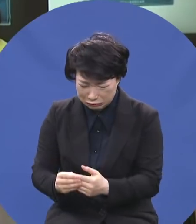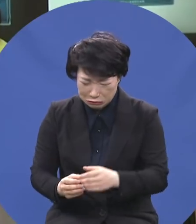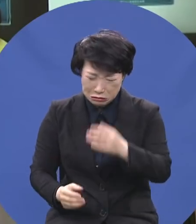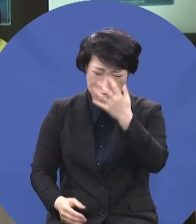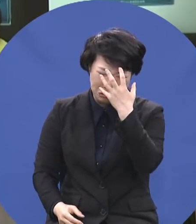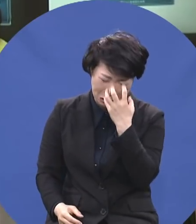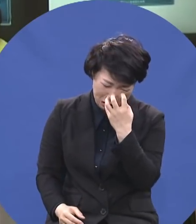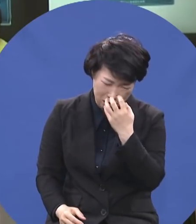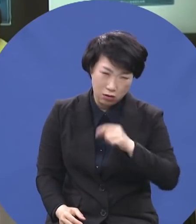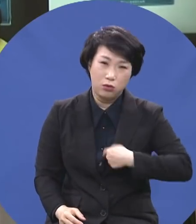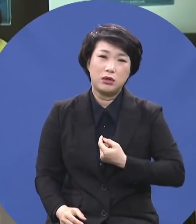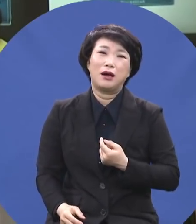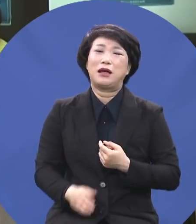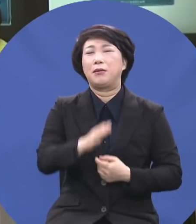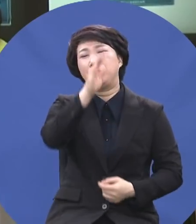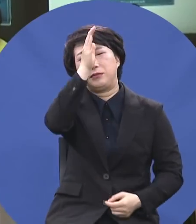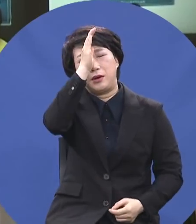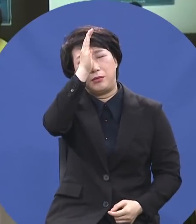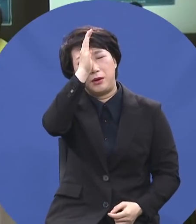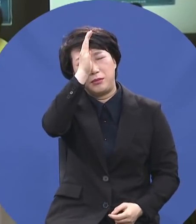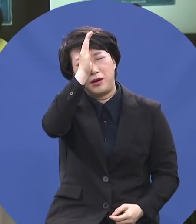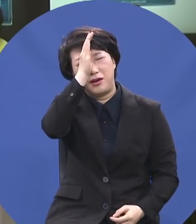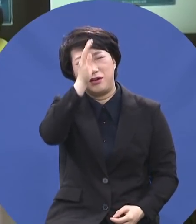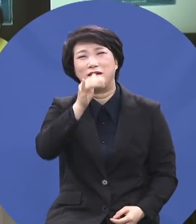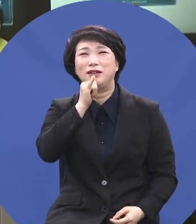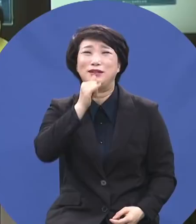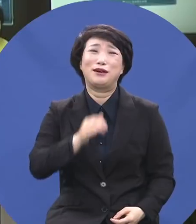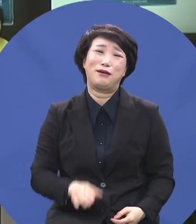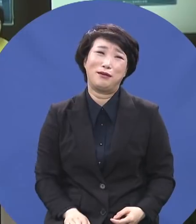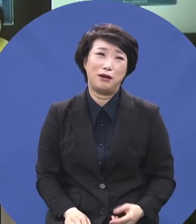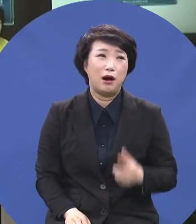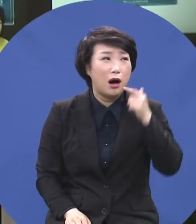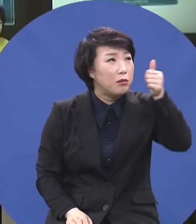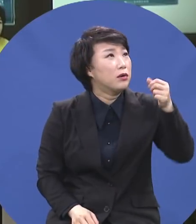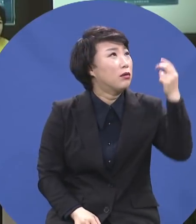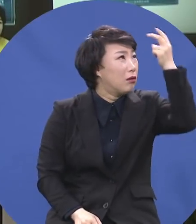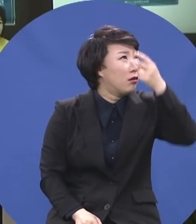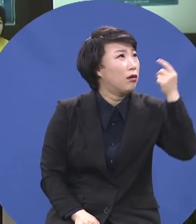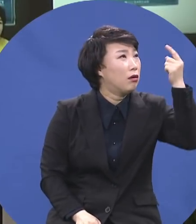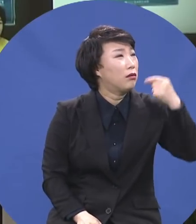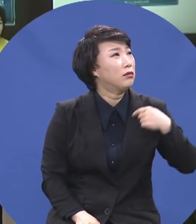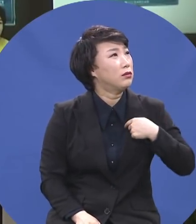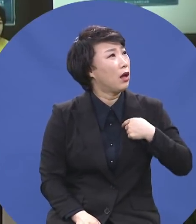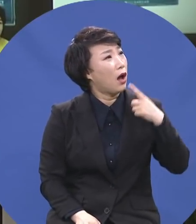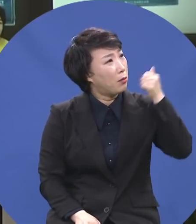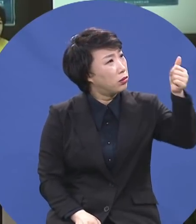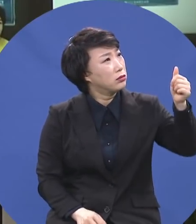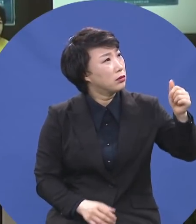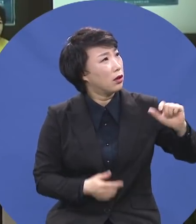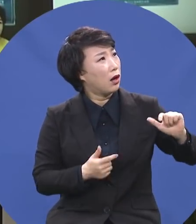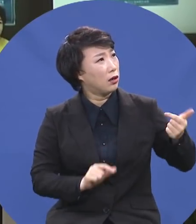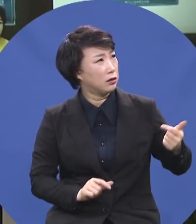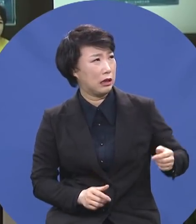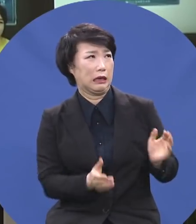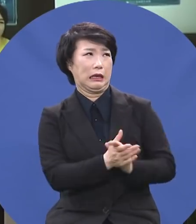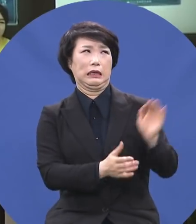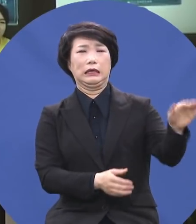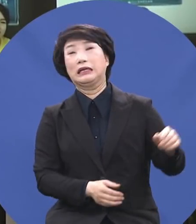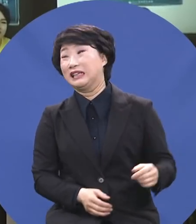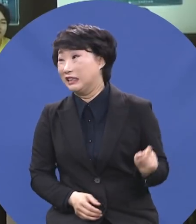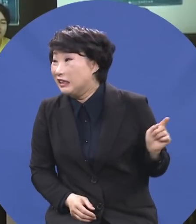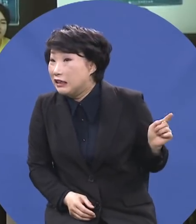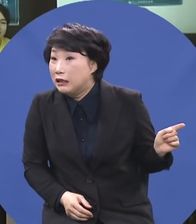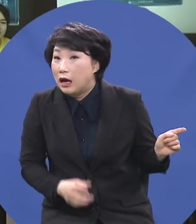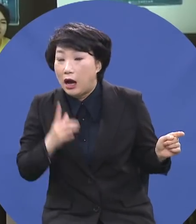아주 알토 고민을 했죠. 아버지를 봐도 우리 아버지가 빠진 거 맞아.